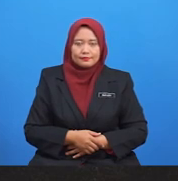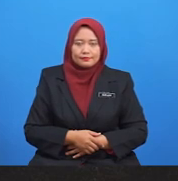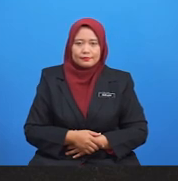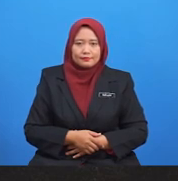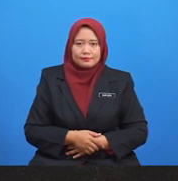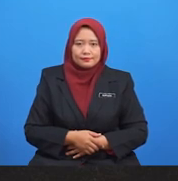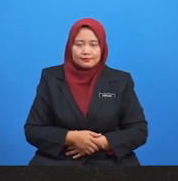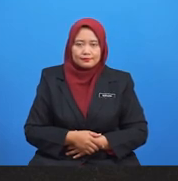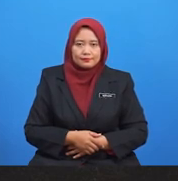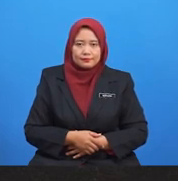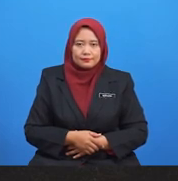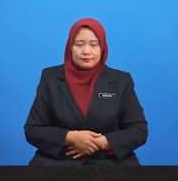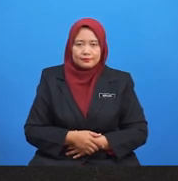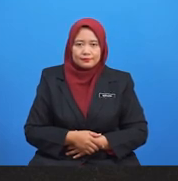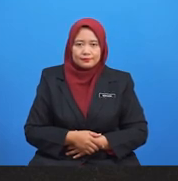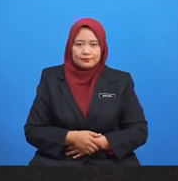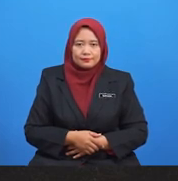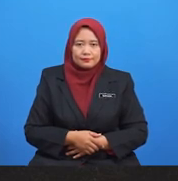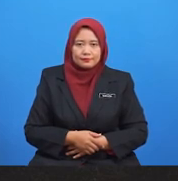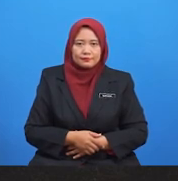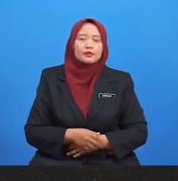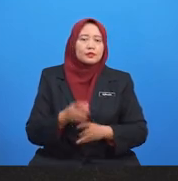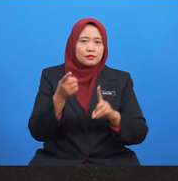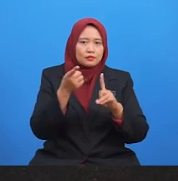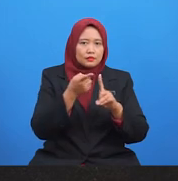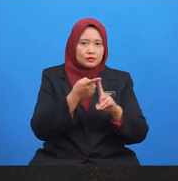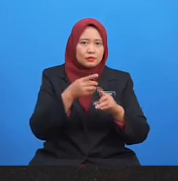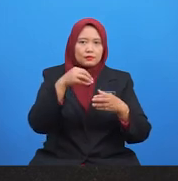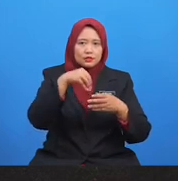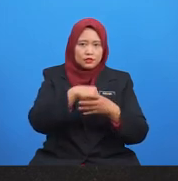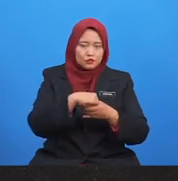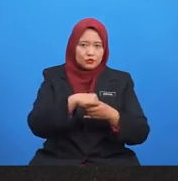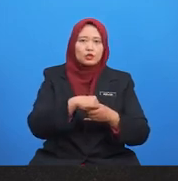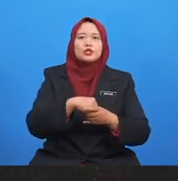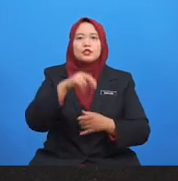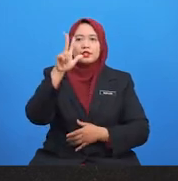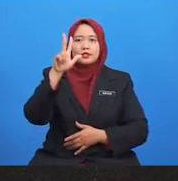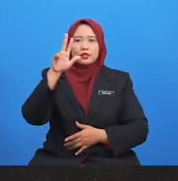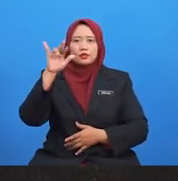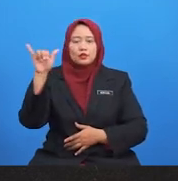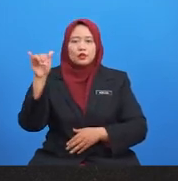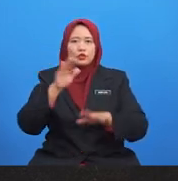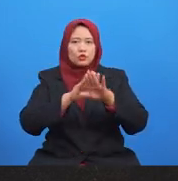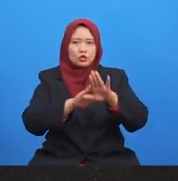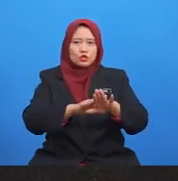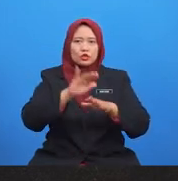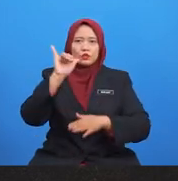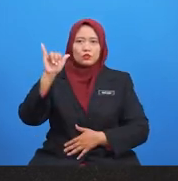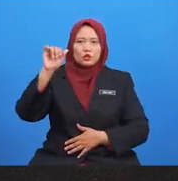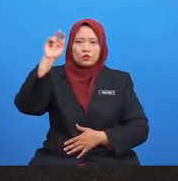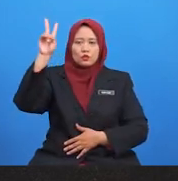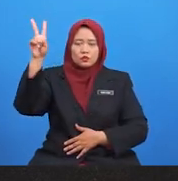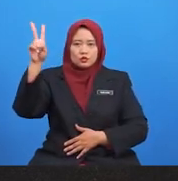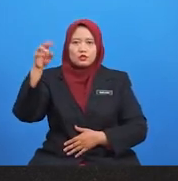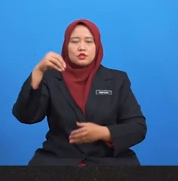b. Langkah yang pertama, masukkan 3y tolak y kuasa 2 ke dalam formula